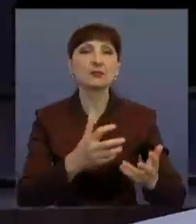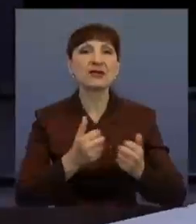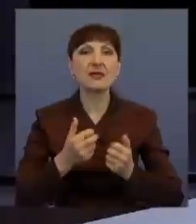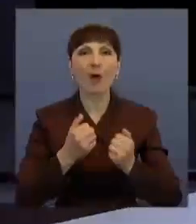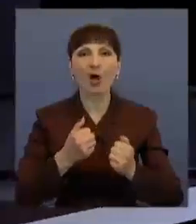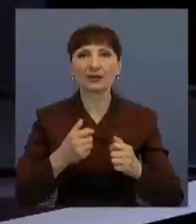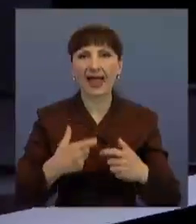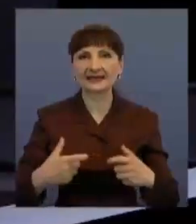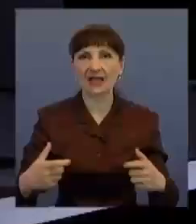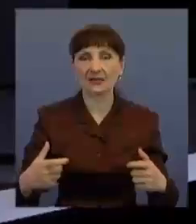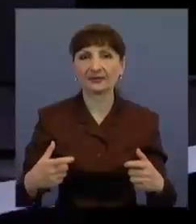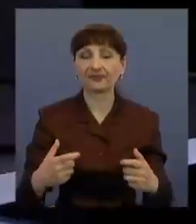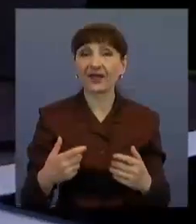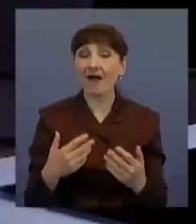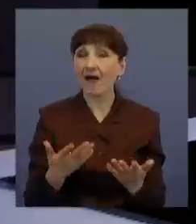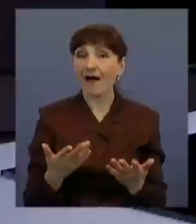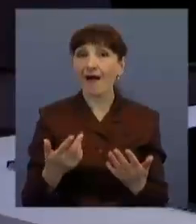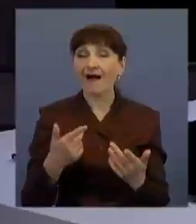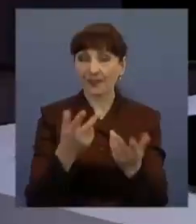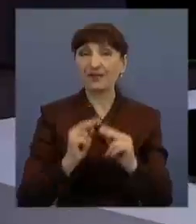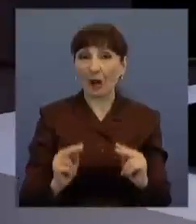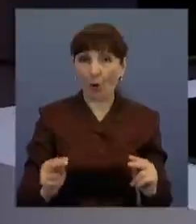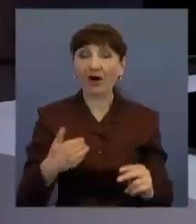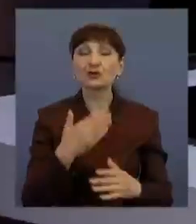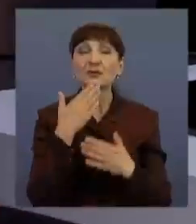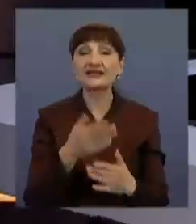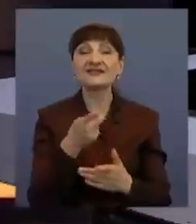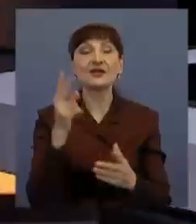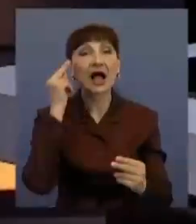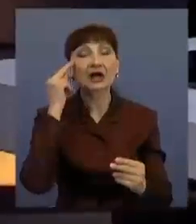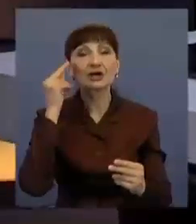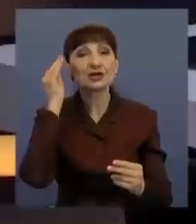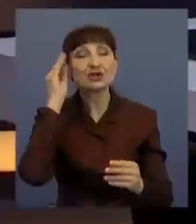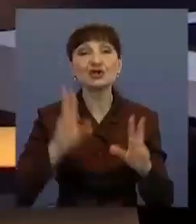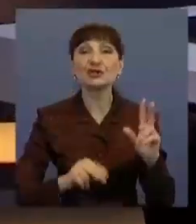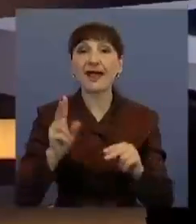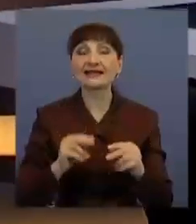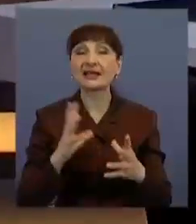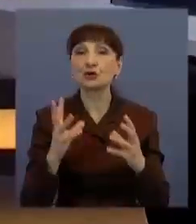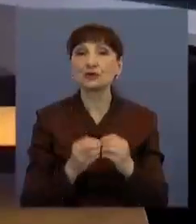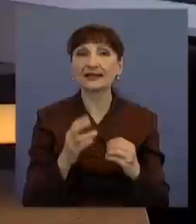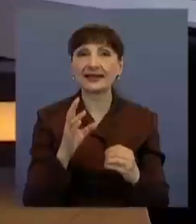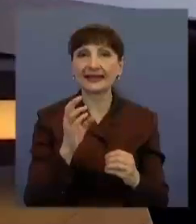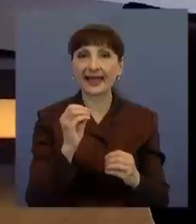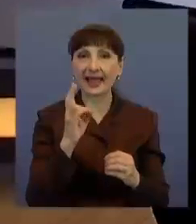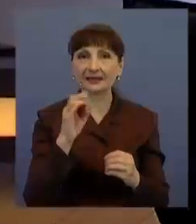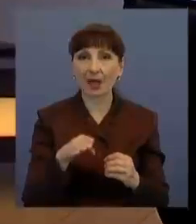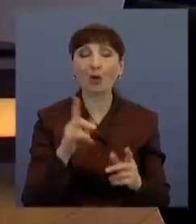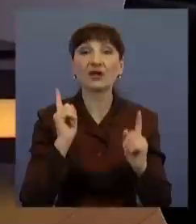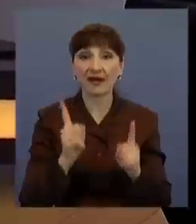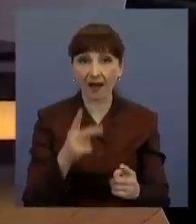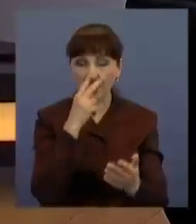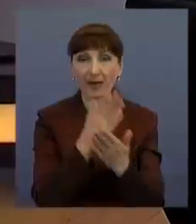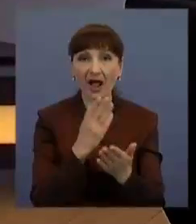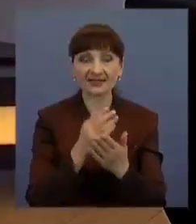экзамены. Ну, как педагога не могу вас не спросить, как вы считаете, в принципе, результат ЕНТ, он реально отражает знания